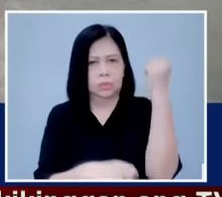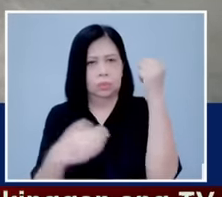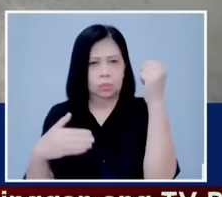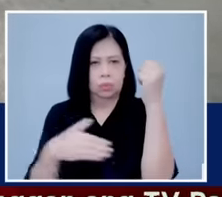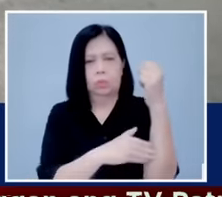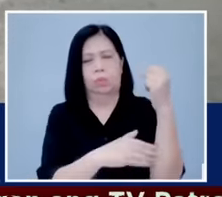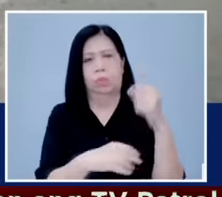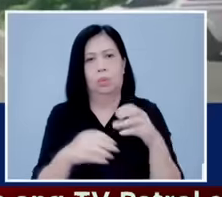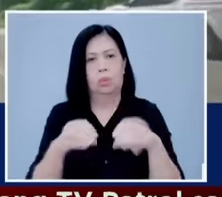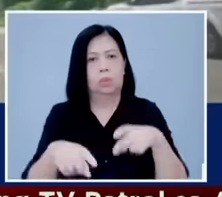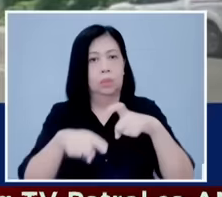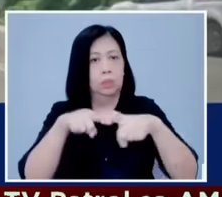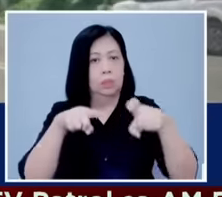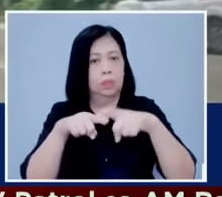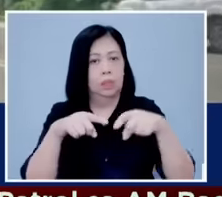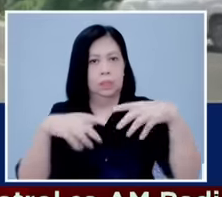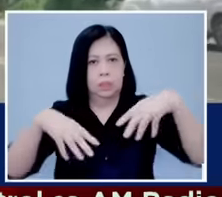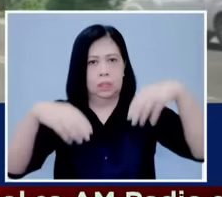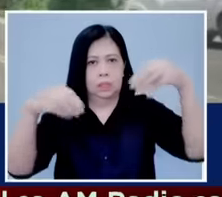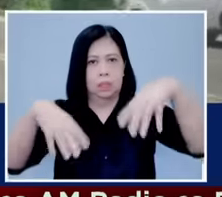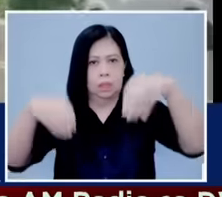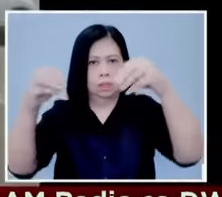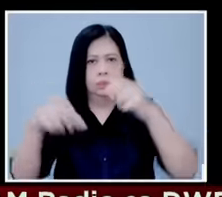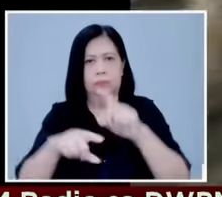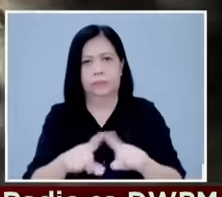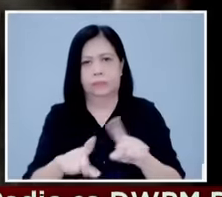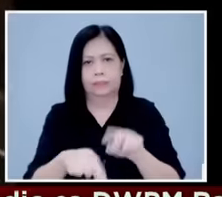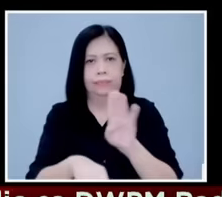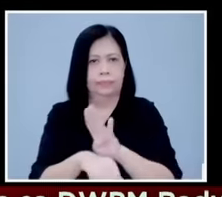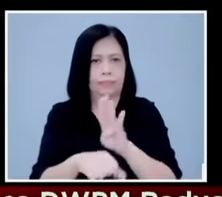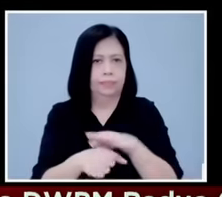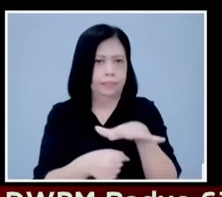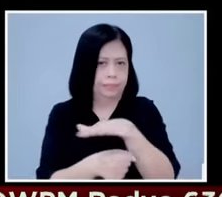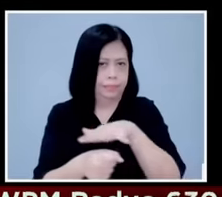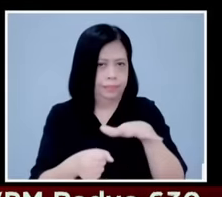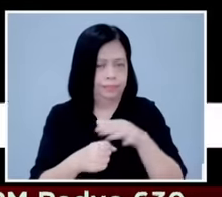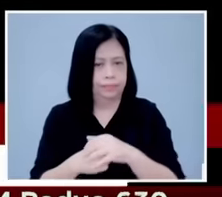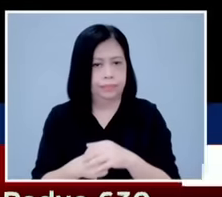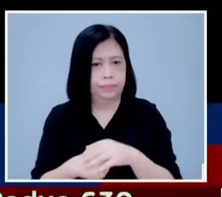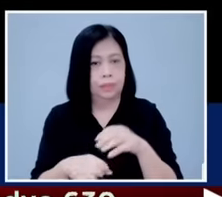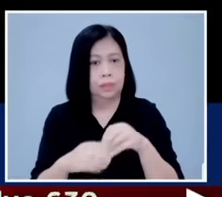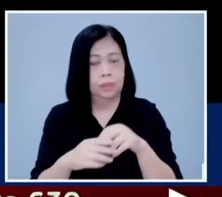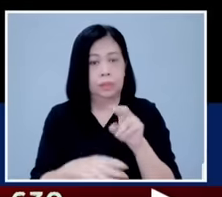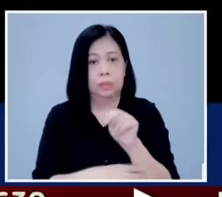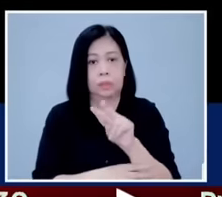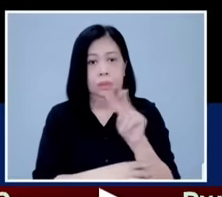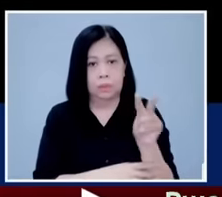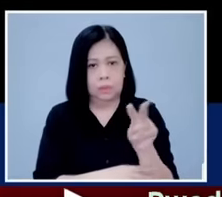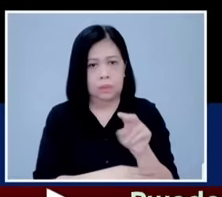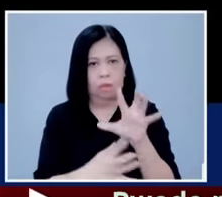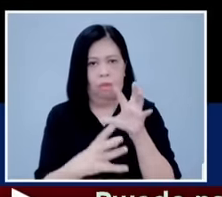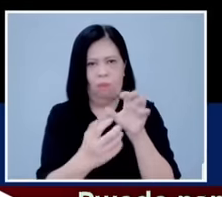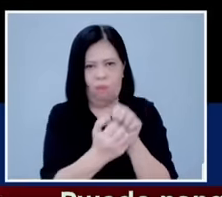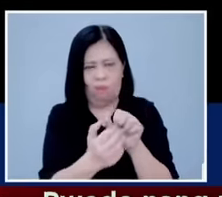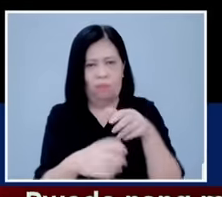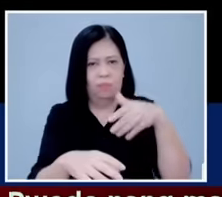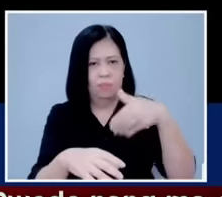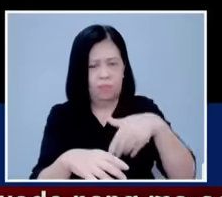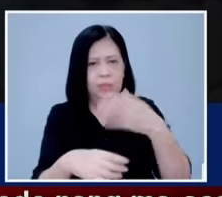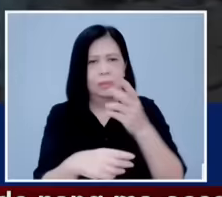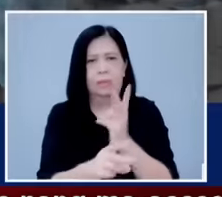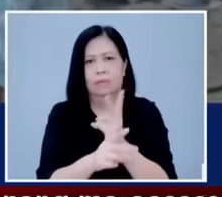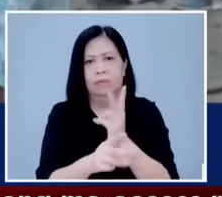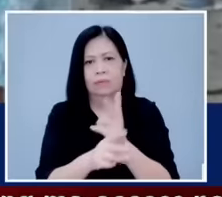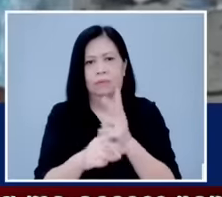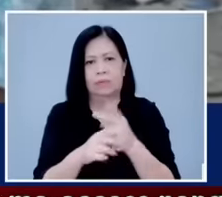Nawala ng kuryente ang ilang bahay at establishmento sa lugar. Sa Aritao, Nueva Vizcaya, yuping-yupi ang harapan ng closed van